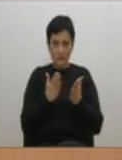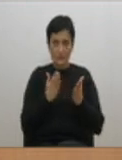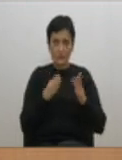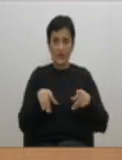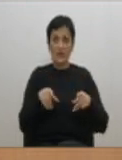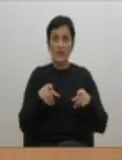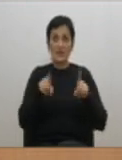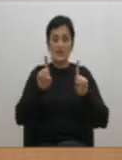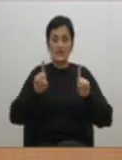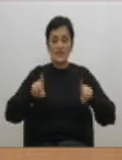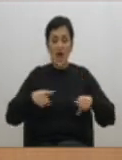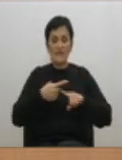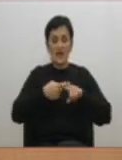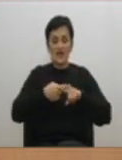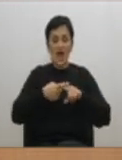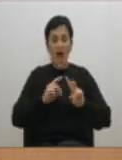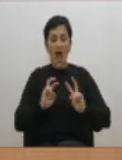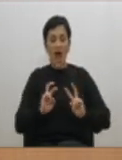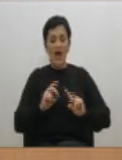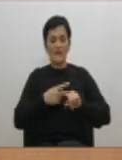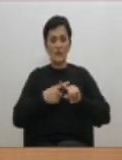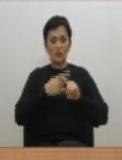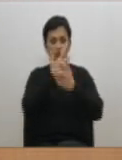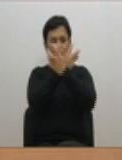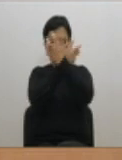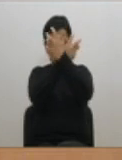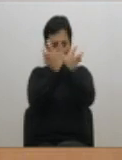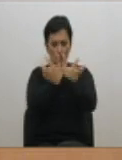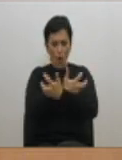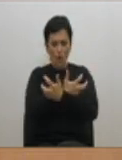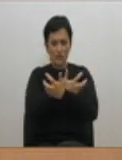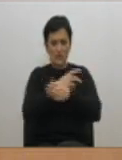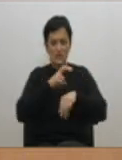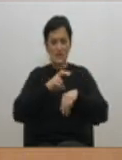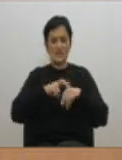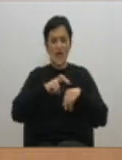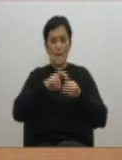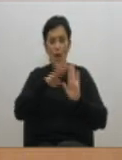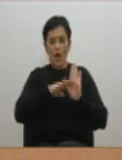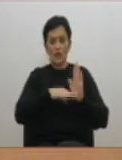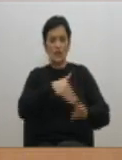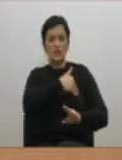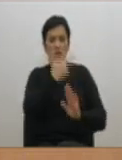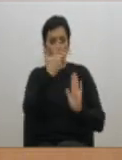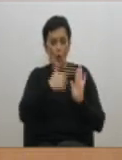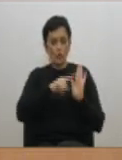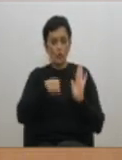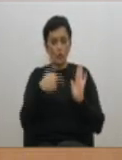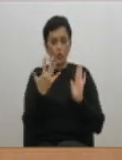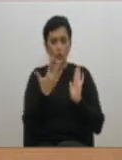სავარძელზე ნახევრად დამჯდარი, ნახევრად ჩონჩხს სამედიცინო სისტემა უდგას და ტემპერატურა 37 ნახევარი გრადუსი